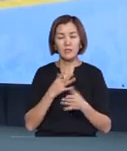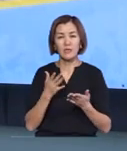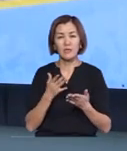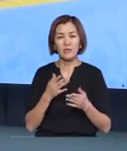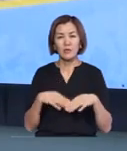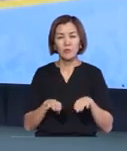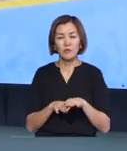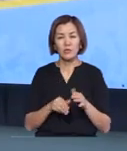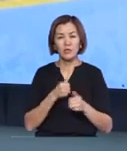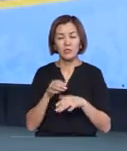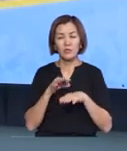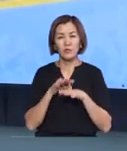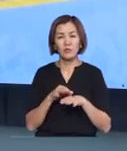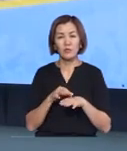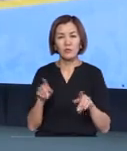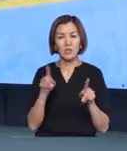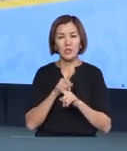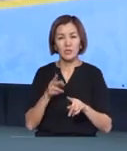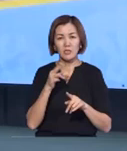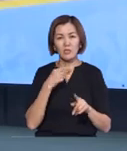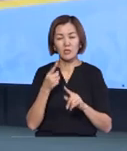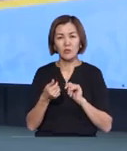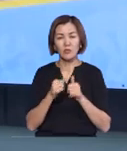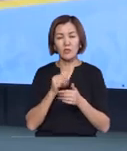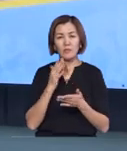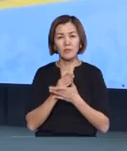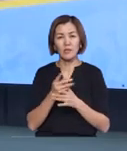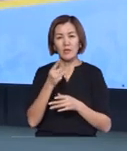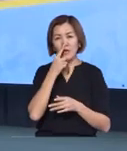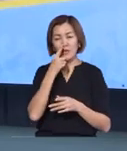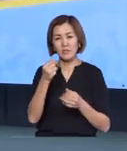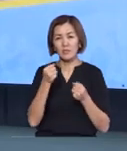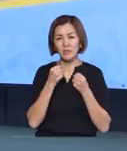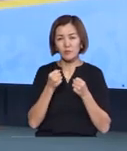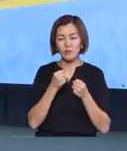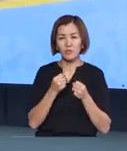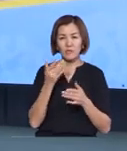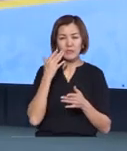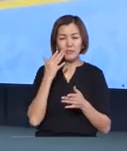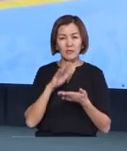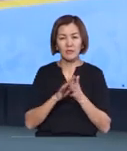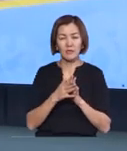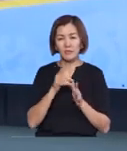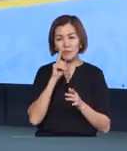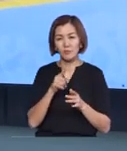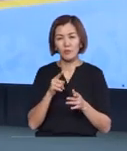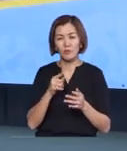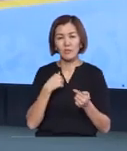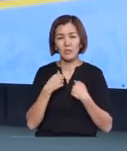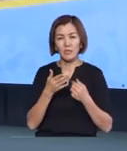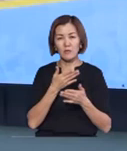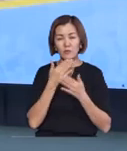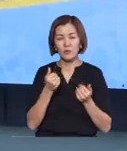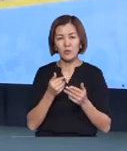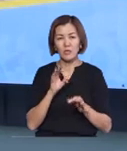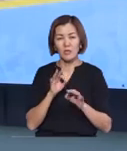мұндай жарыстарды өткізуде ерекше дәстүрлеріңіз бар. Алыстан келген спортшыларда еш қиналып жатқан жоқ. Бұл өте маңызды.